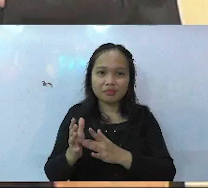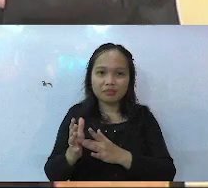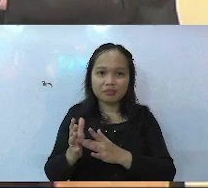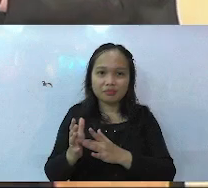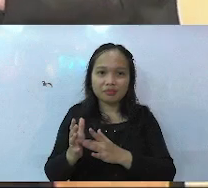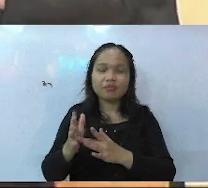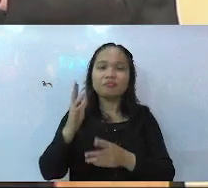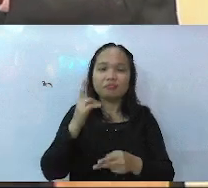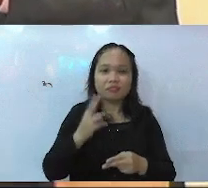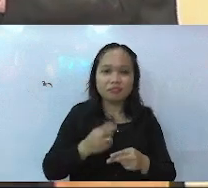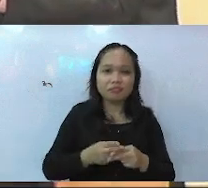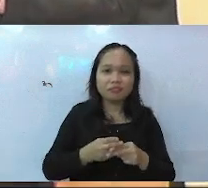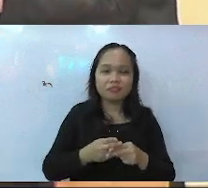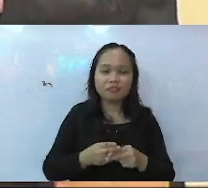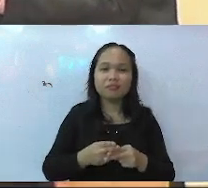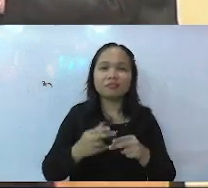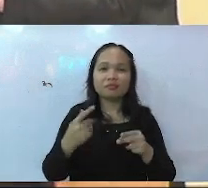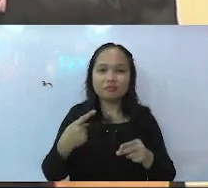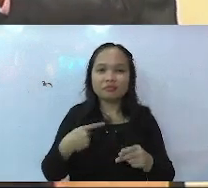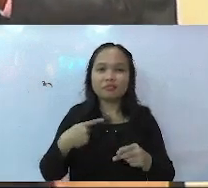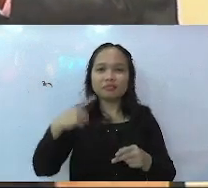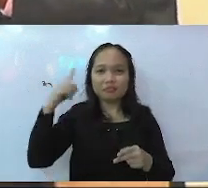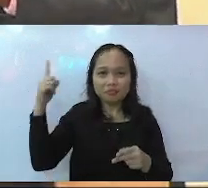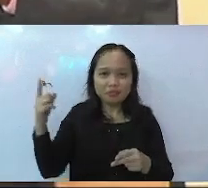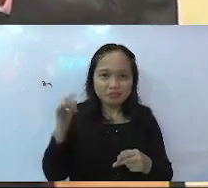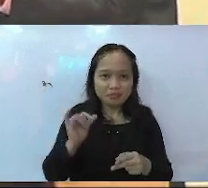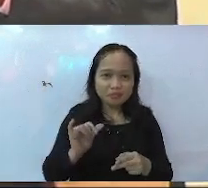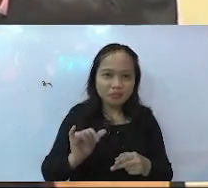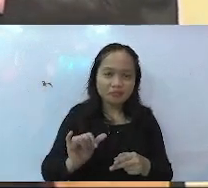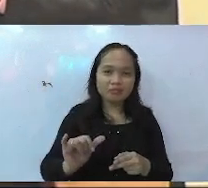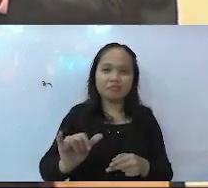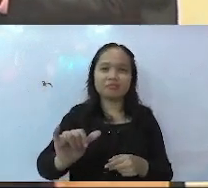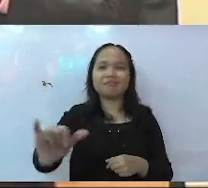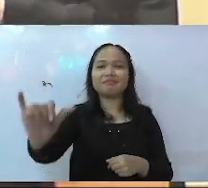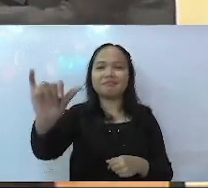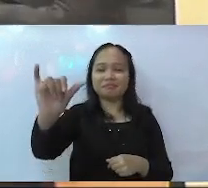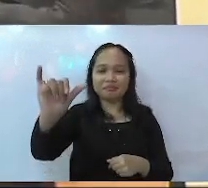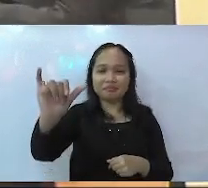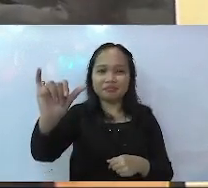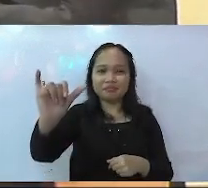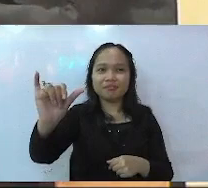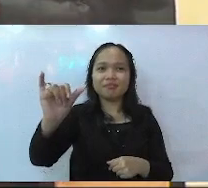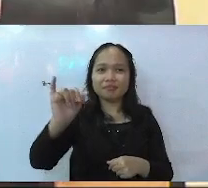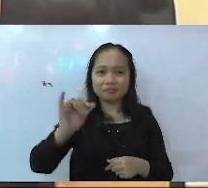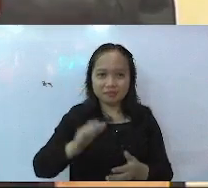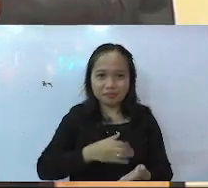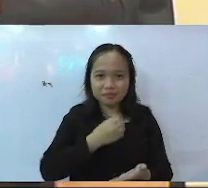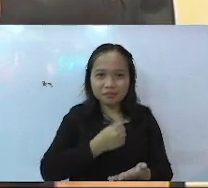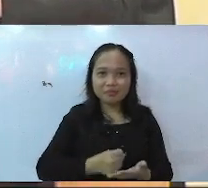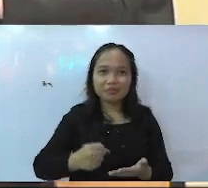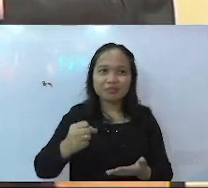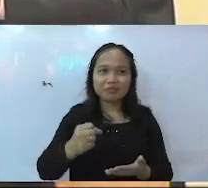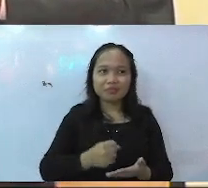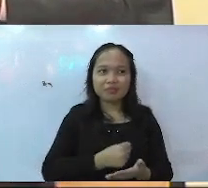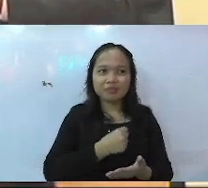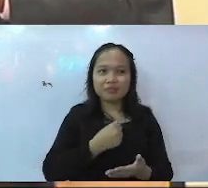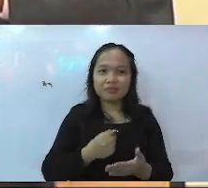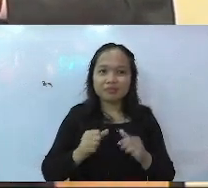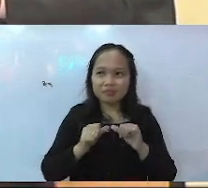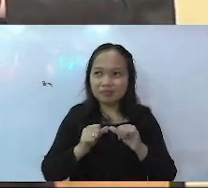Alan magpakailan may awit ng